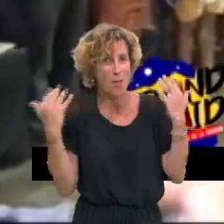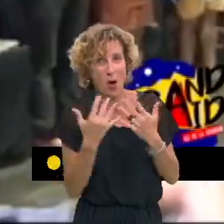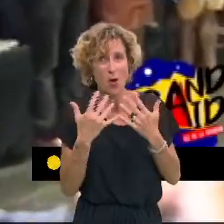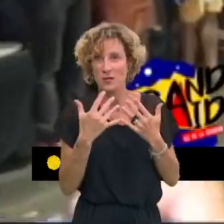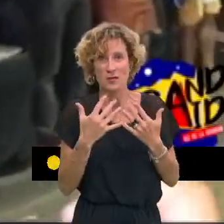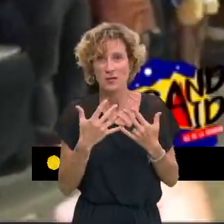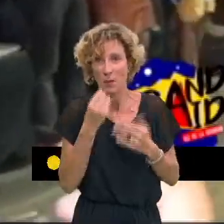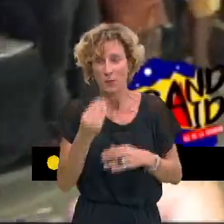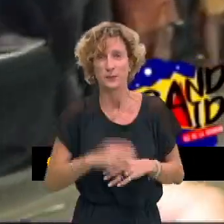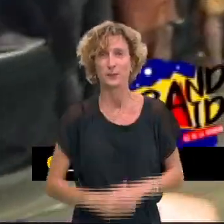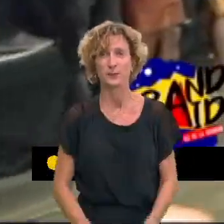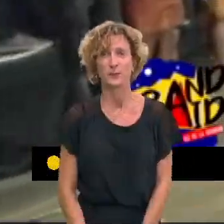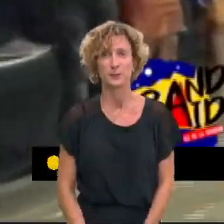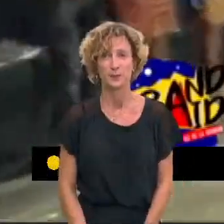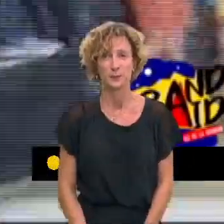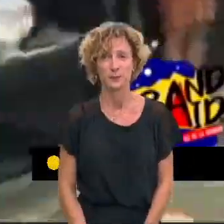Et